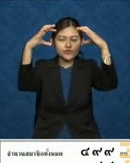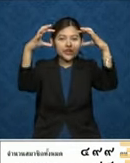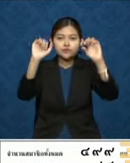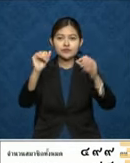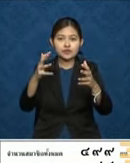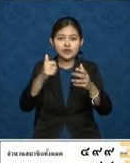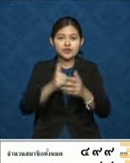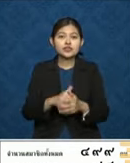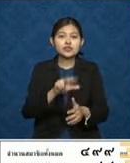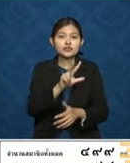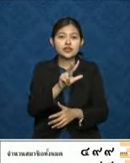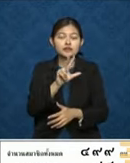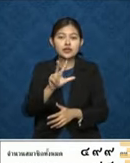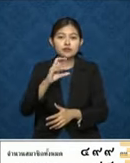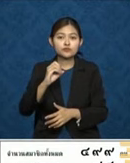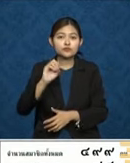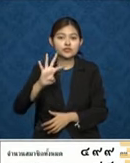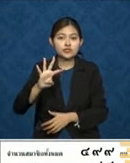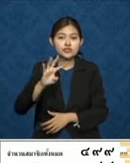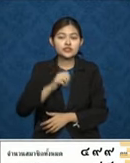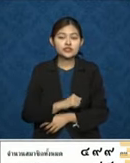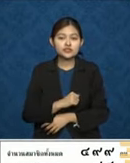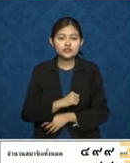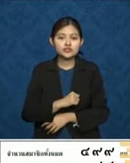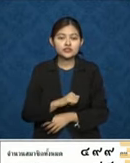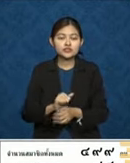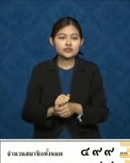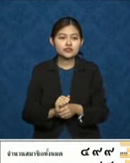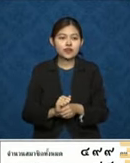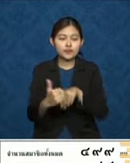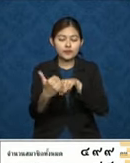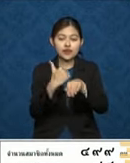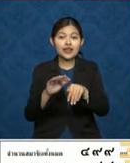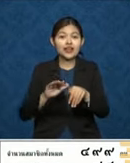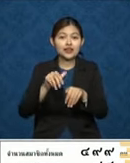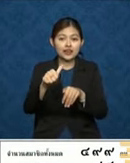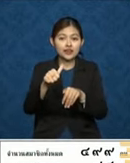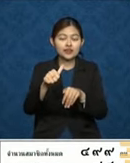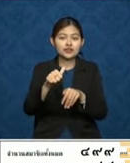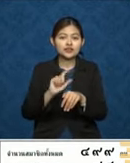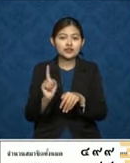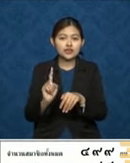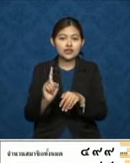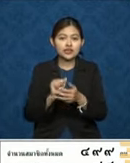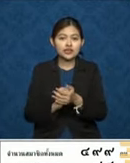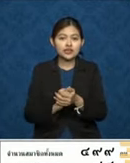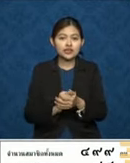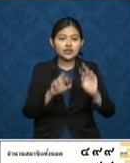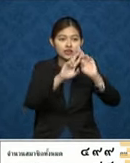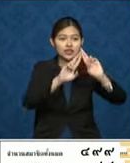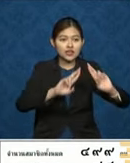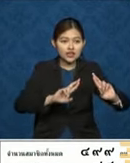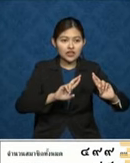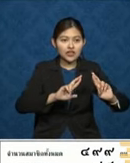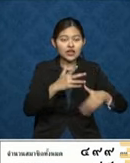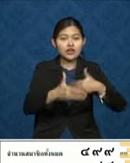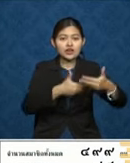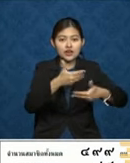เส้นทา 304เนี่ยฉิเทราเป็นเส้นทางไฮเวย์เมนหลักยิ่งบนบริเวณของหน้าล้านเซรามิค